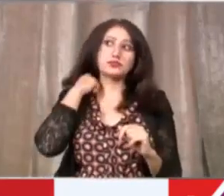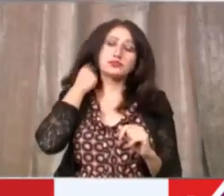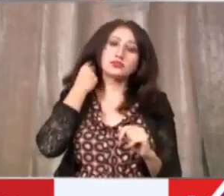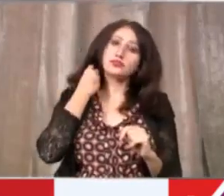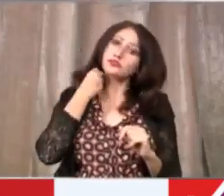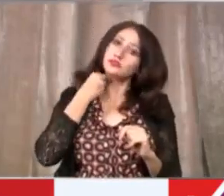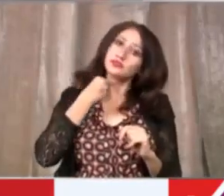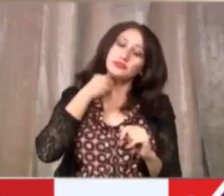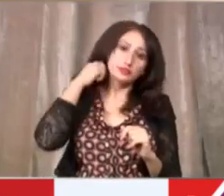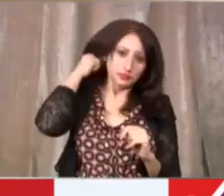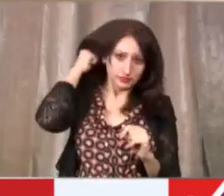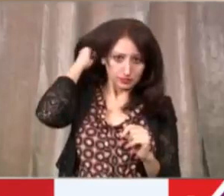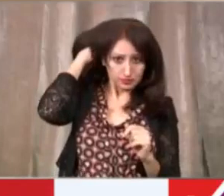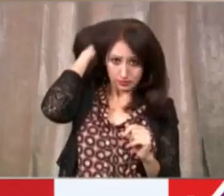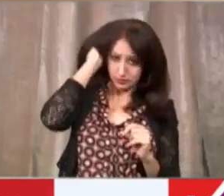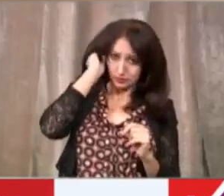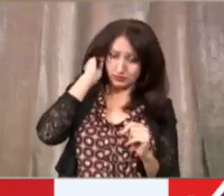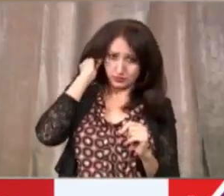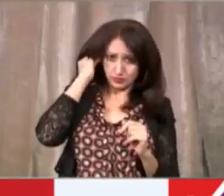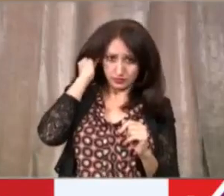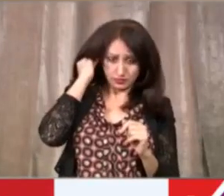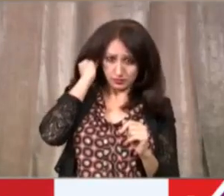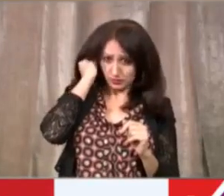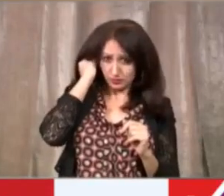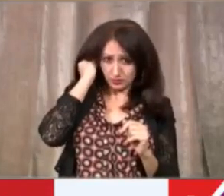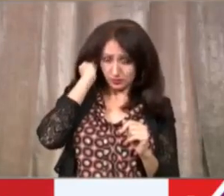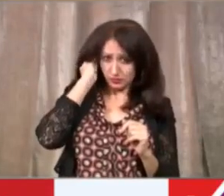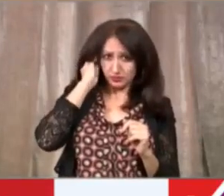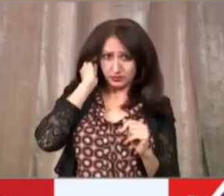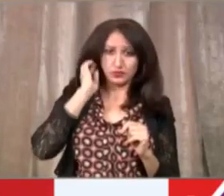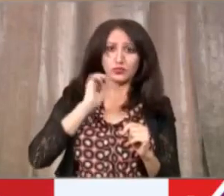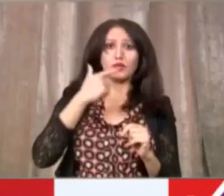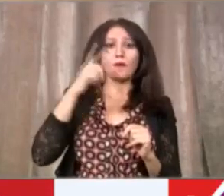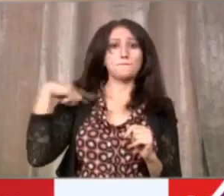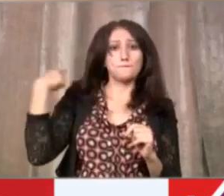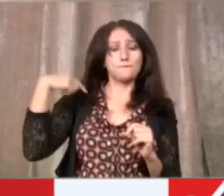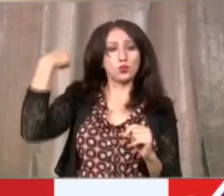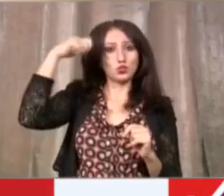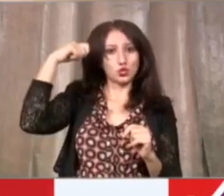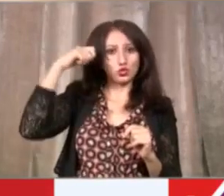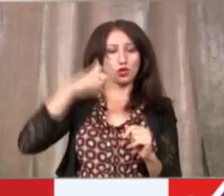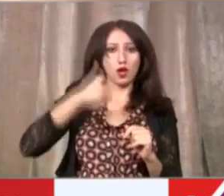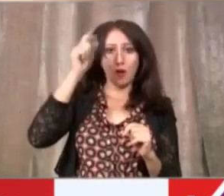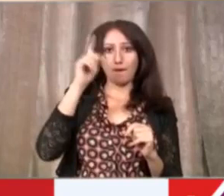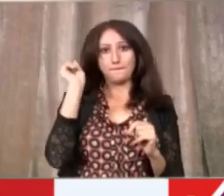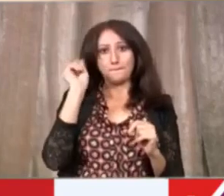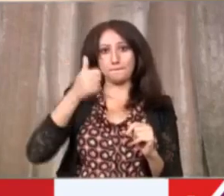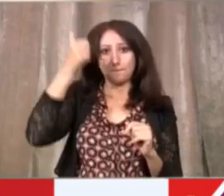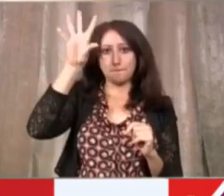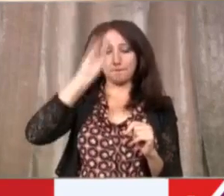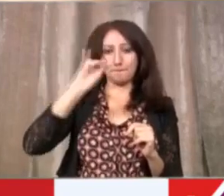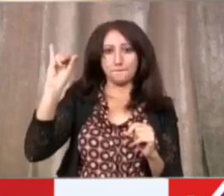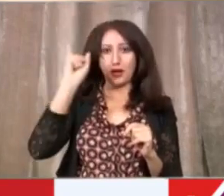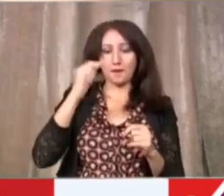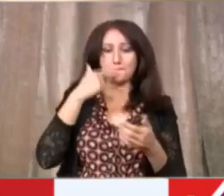وضع معين تم فلوه وفاه المغفور له المشار لاشين ابراهيم رحمه الله عليه رئيس الهيئه الوطنيه